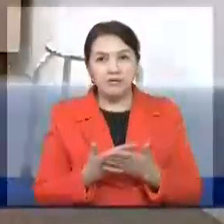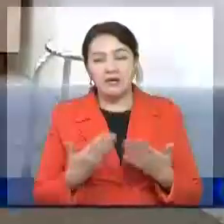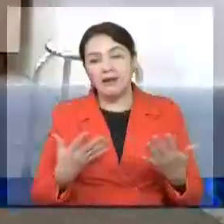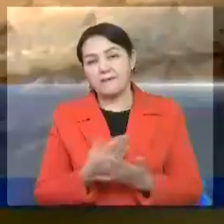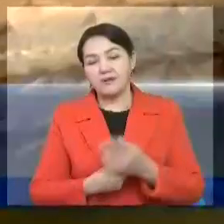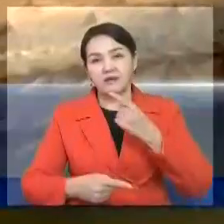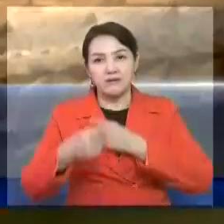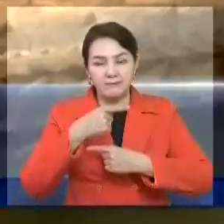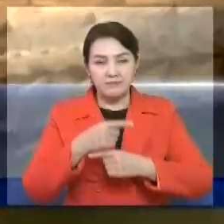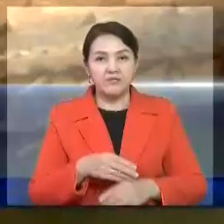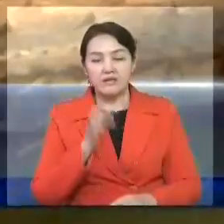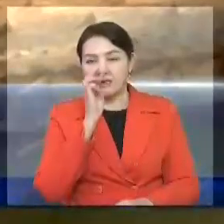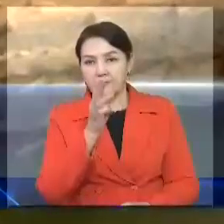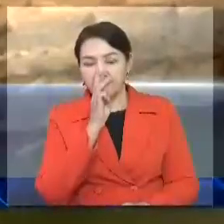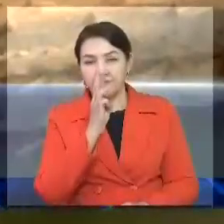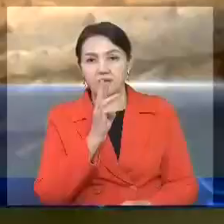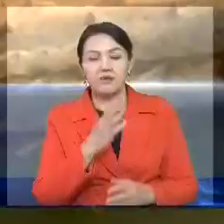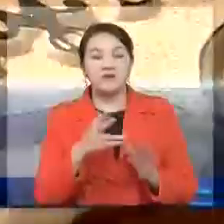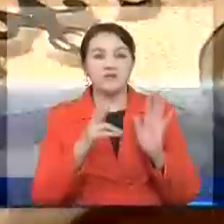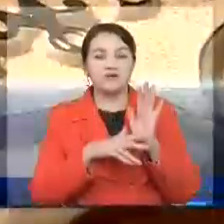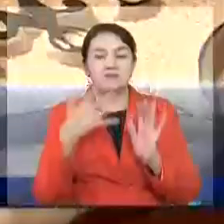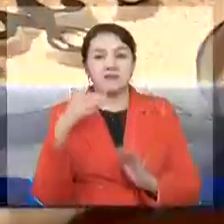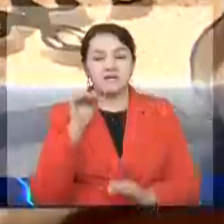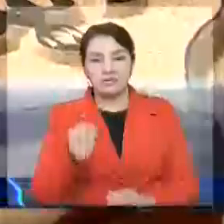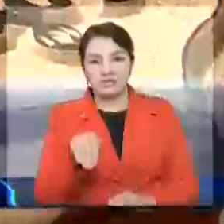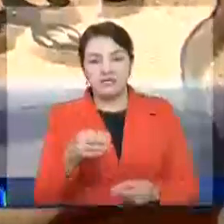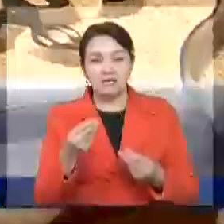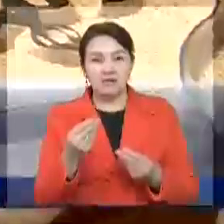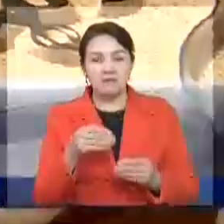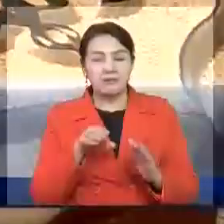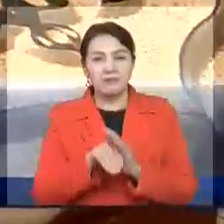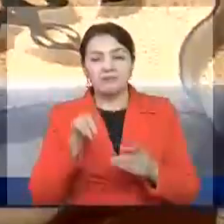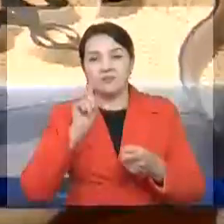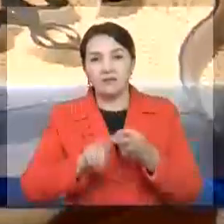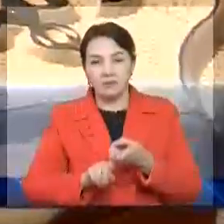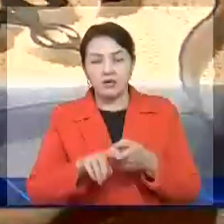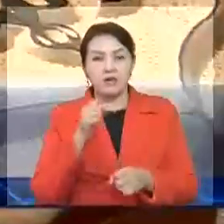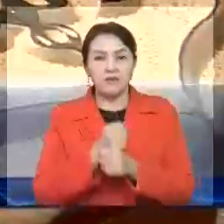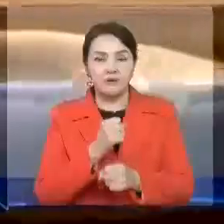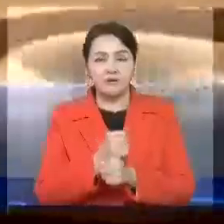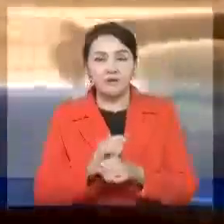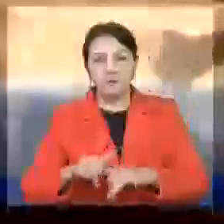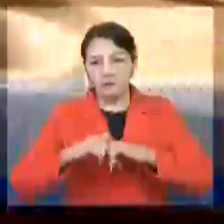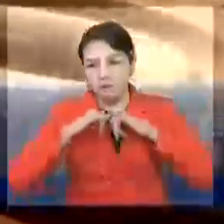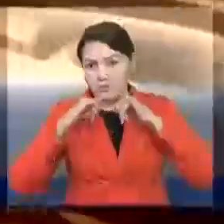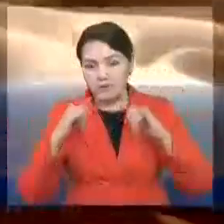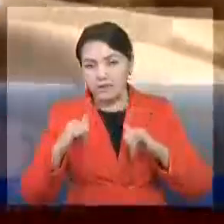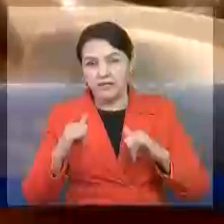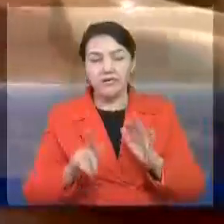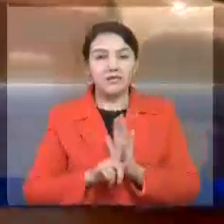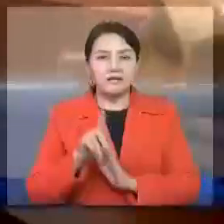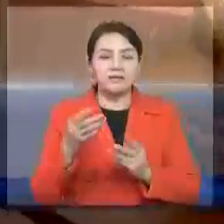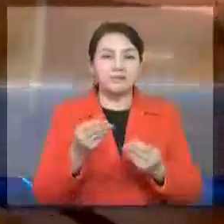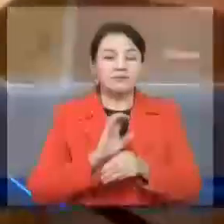опять возвращаем. Заработная плата составляет 85 тысяч тенге. Дополнительно в зависимости от объема работы она увеличивается. Для начала